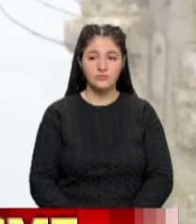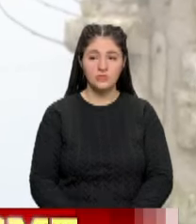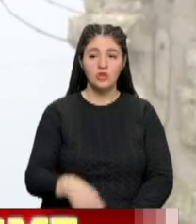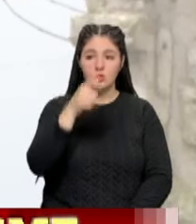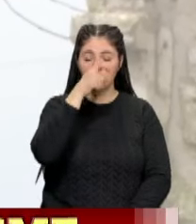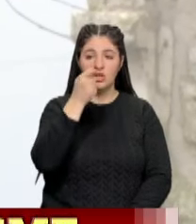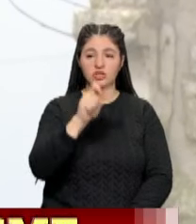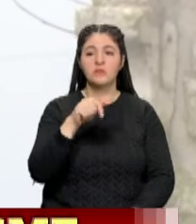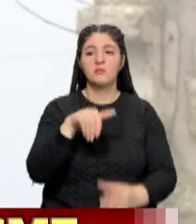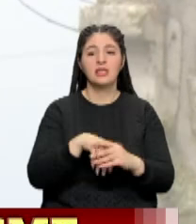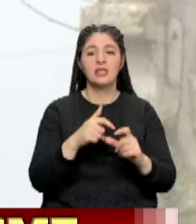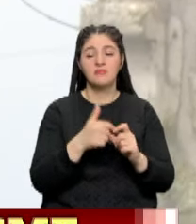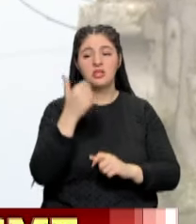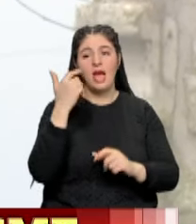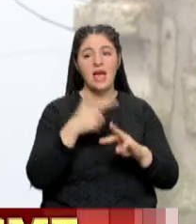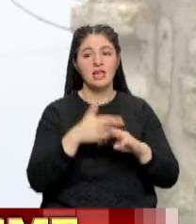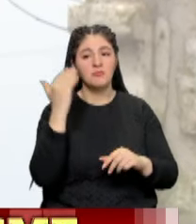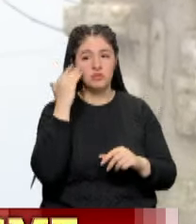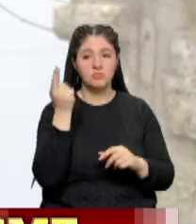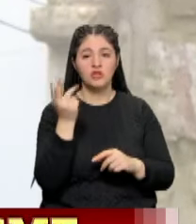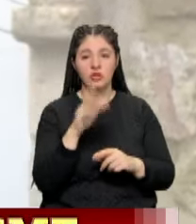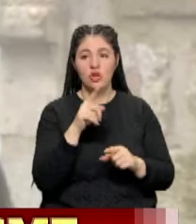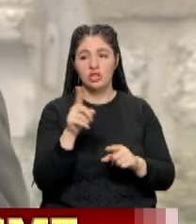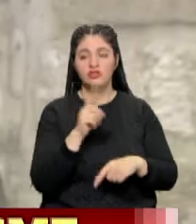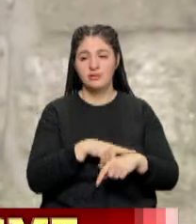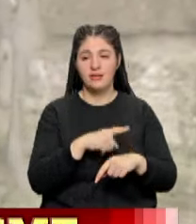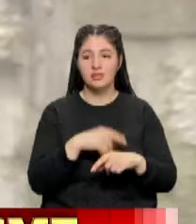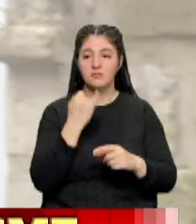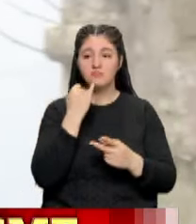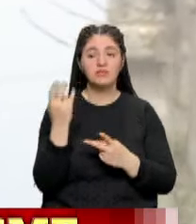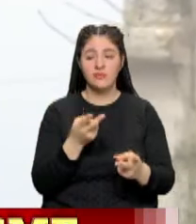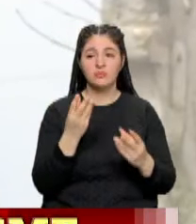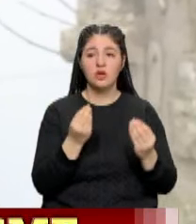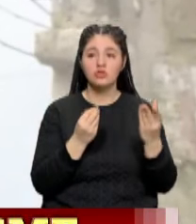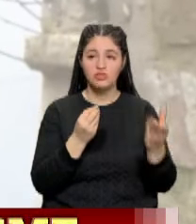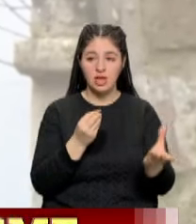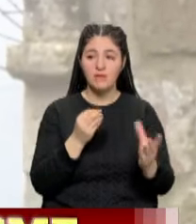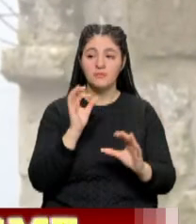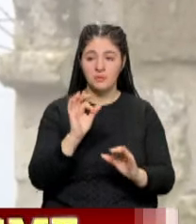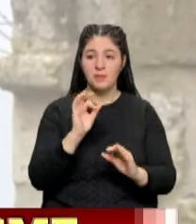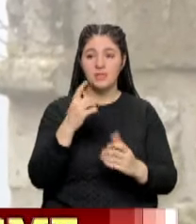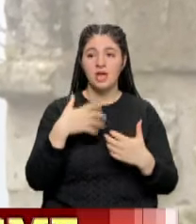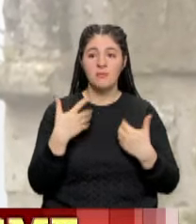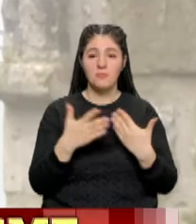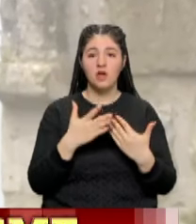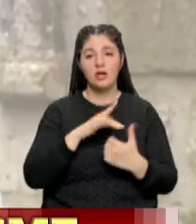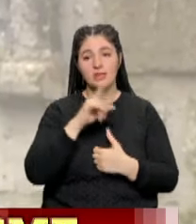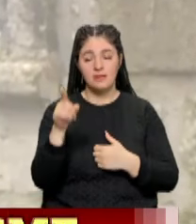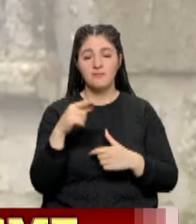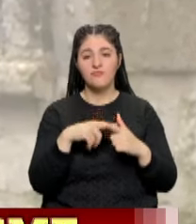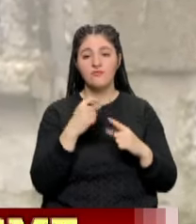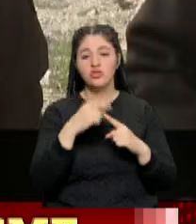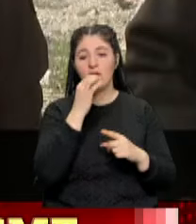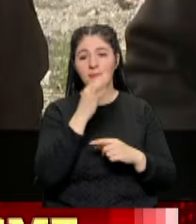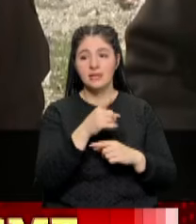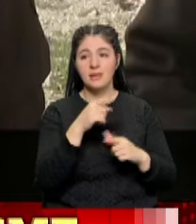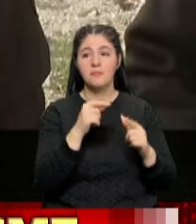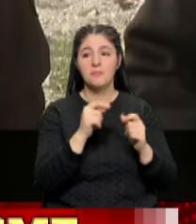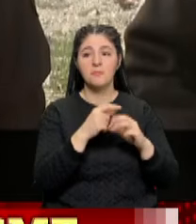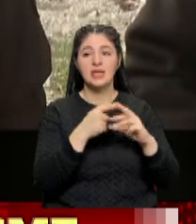Türkiye İşçi Partisi Genel Başkanı Sayın Erkan Baş birazdan O Da Çalar Saat'te konuğumuz olacak. Hemen bir Kahramanmaraş'a gidelim. Fox Haber'den